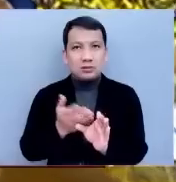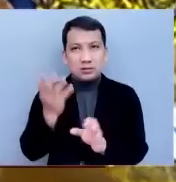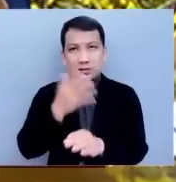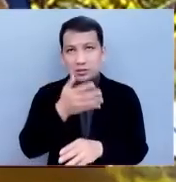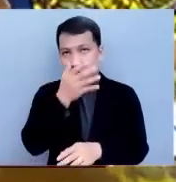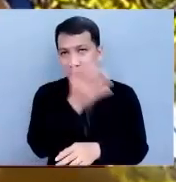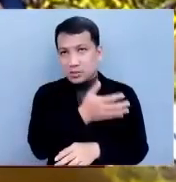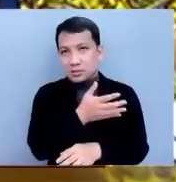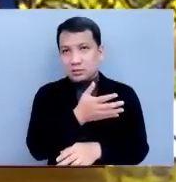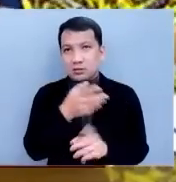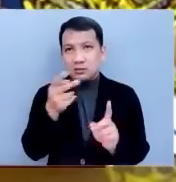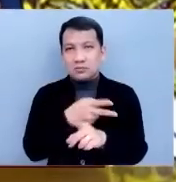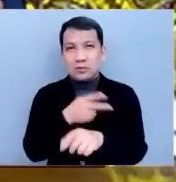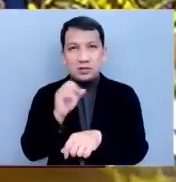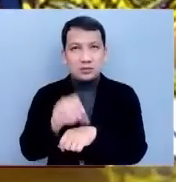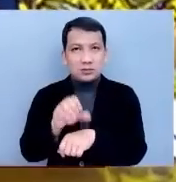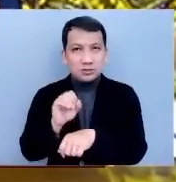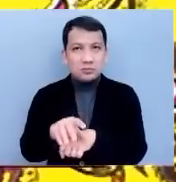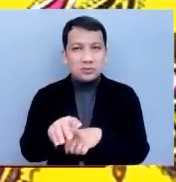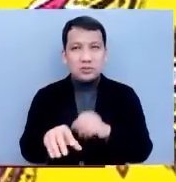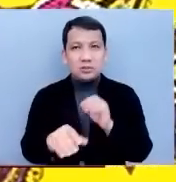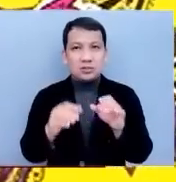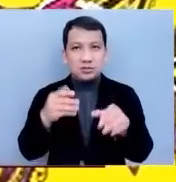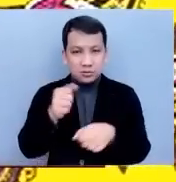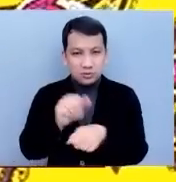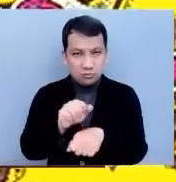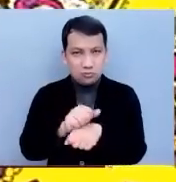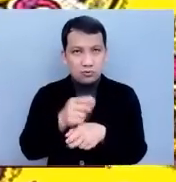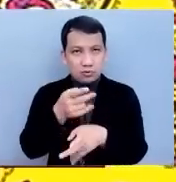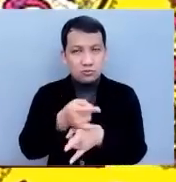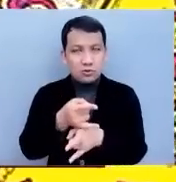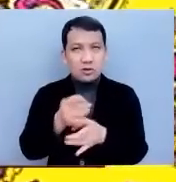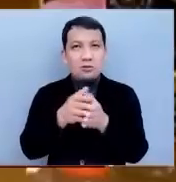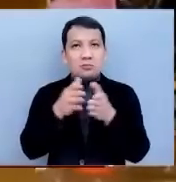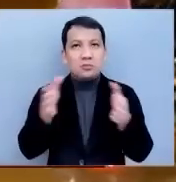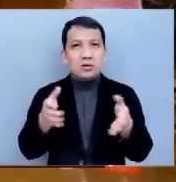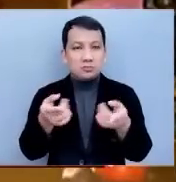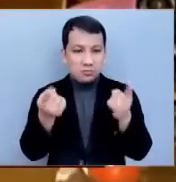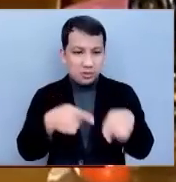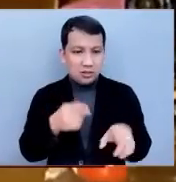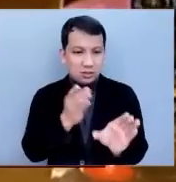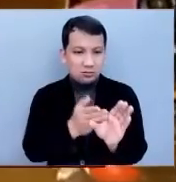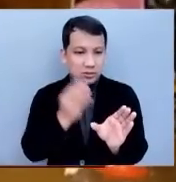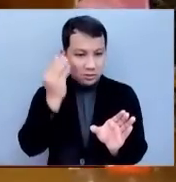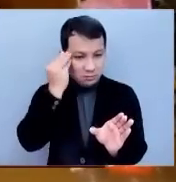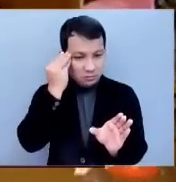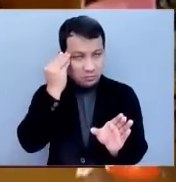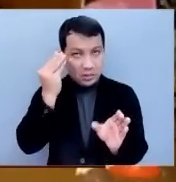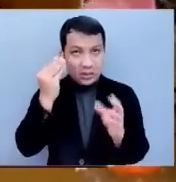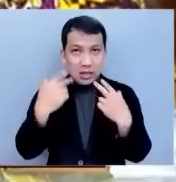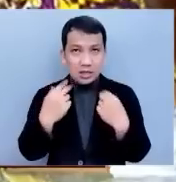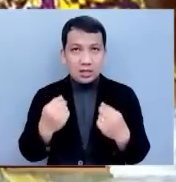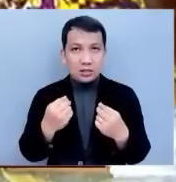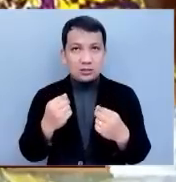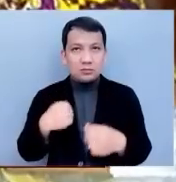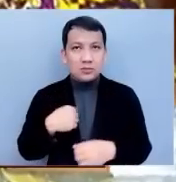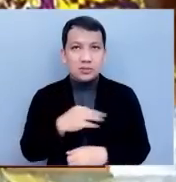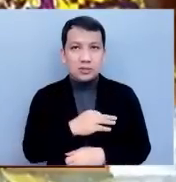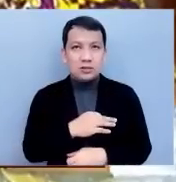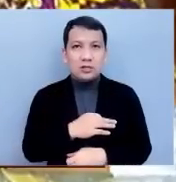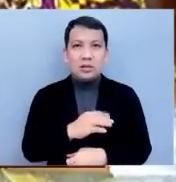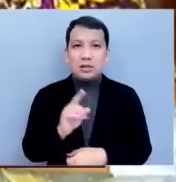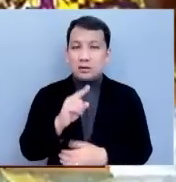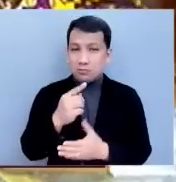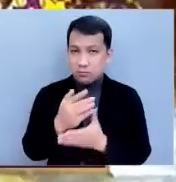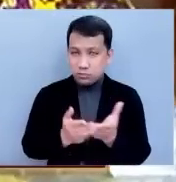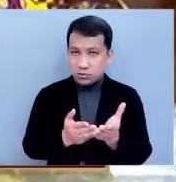mga biktima ng chismis at bullying sa trabaho dahil malaki ang epekto nito sa mental health ng mga empleyado. It's not just like